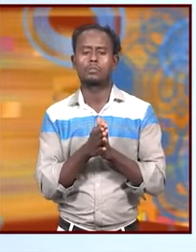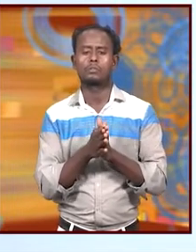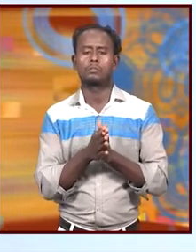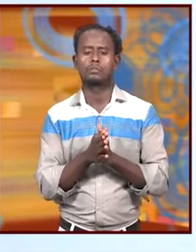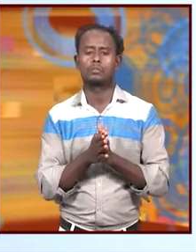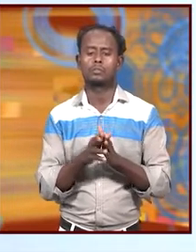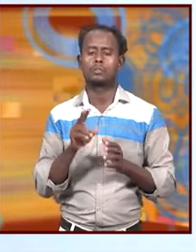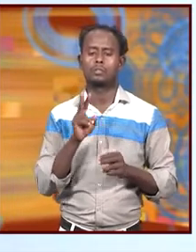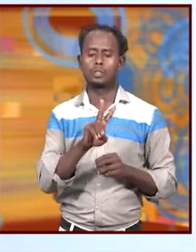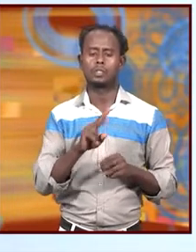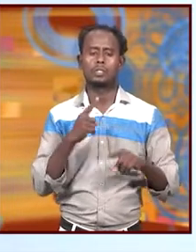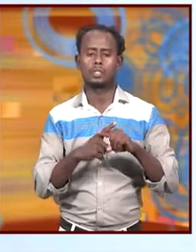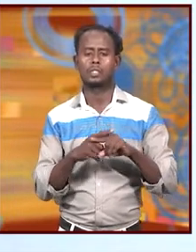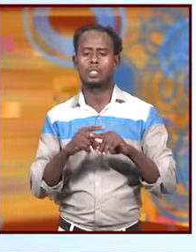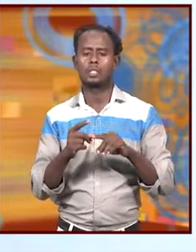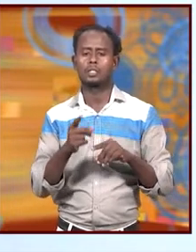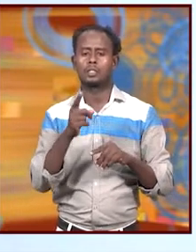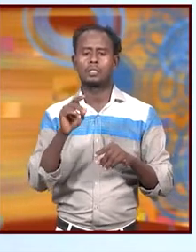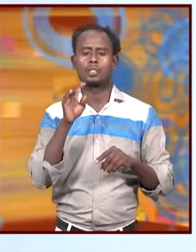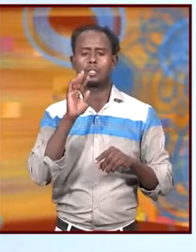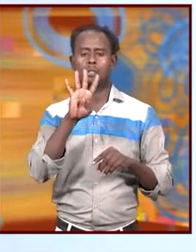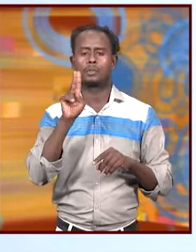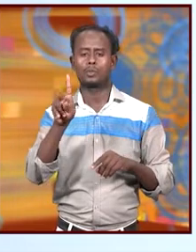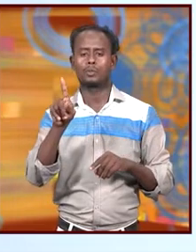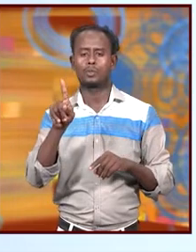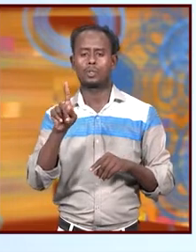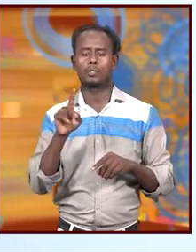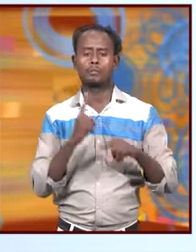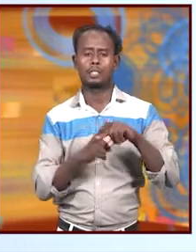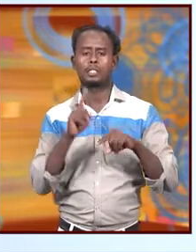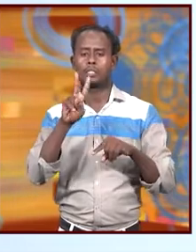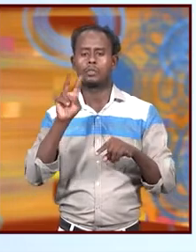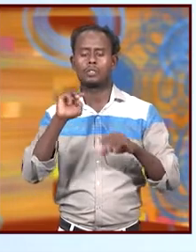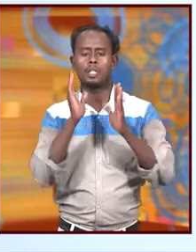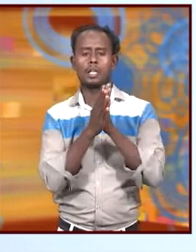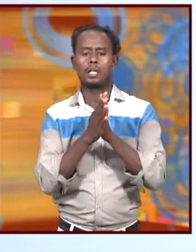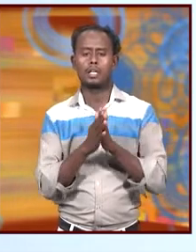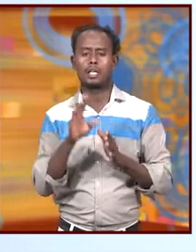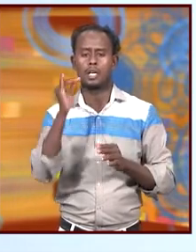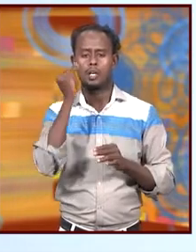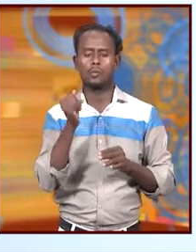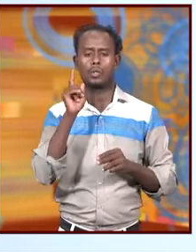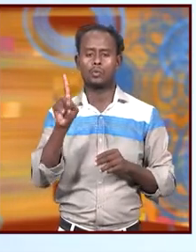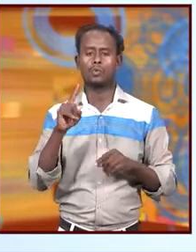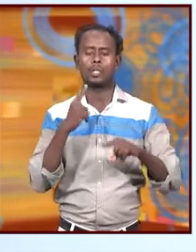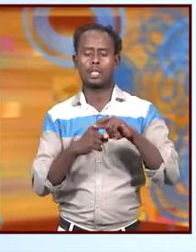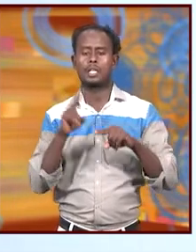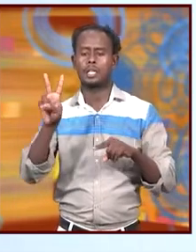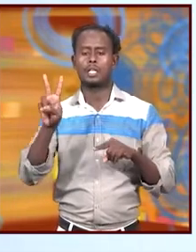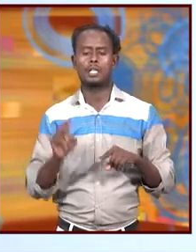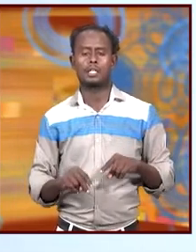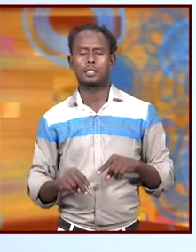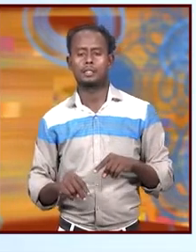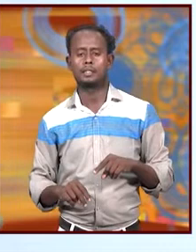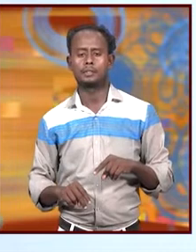இஸ் ஈக்குவல் டு 2 இன்ட்டு 41 பிளஸ் 20 61